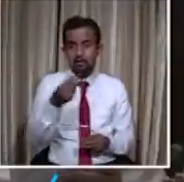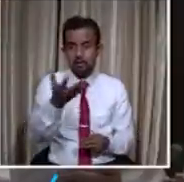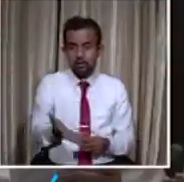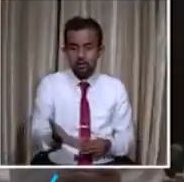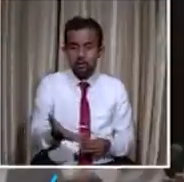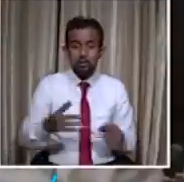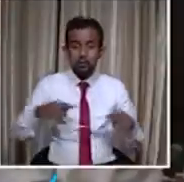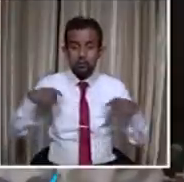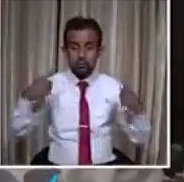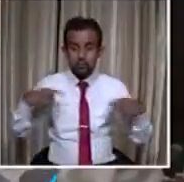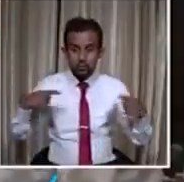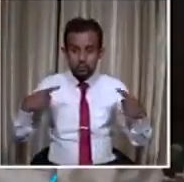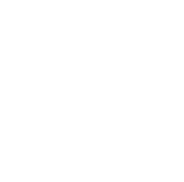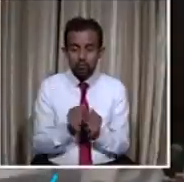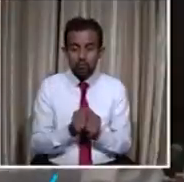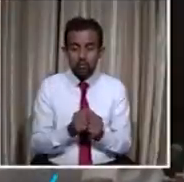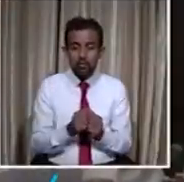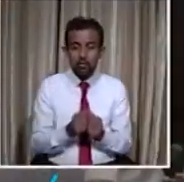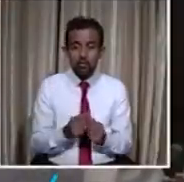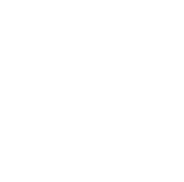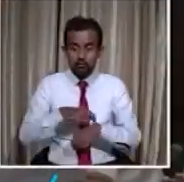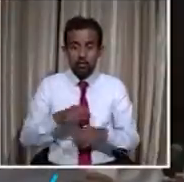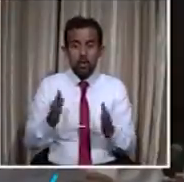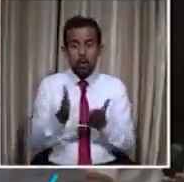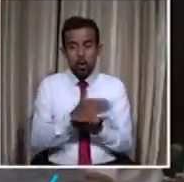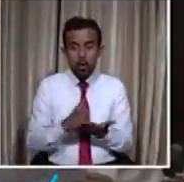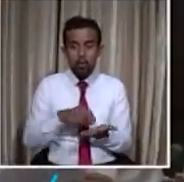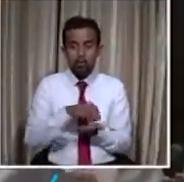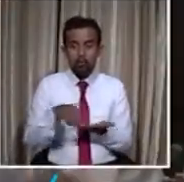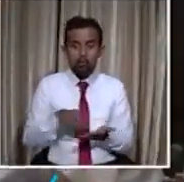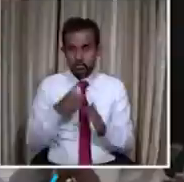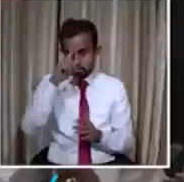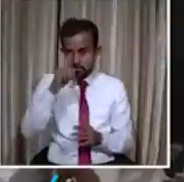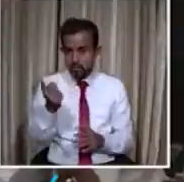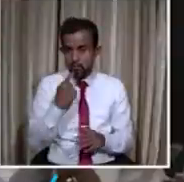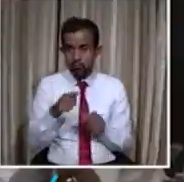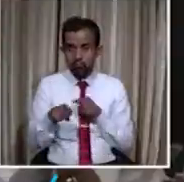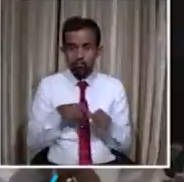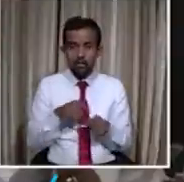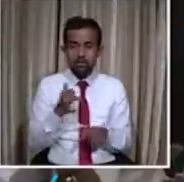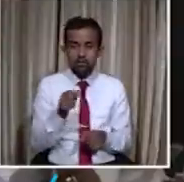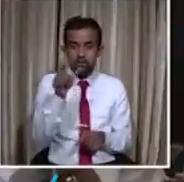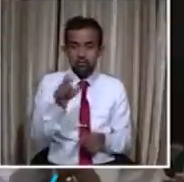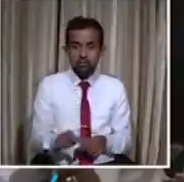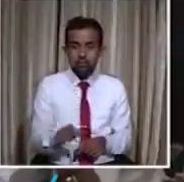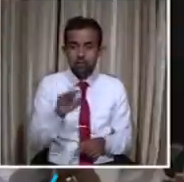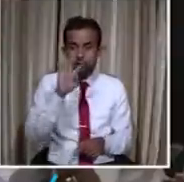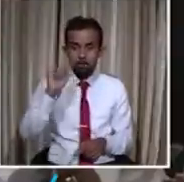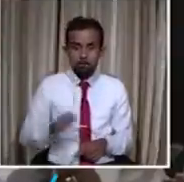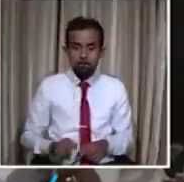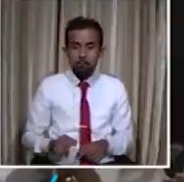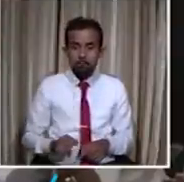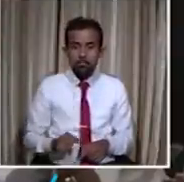උමනා යන්ත්‍රවලට. ඒත් මහ කන්නේට සම්පූර්ණයෙන්ම පොහොර ලබා දෙන්න ක්‍රියා කරනවා. දැන් සමහර අයට 40,000 50,000